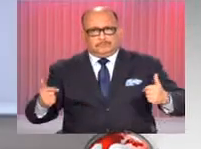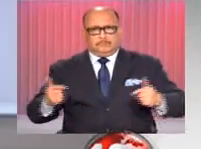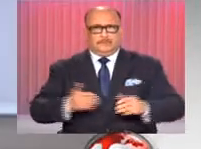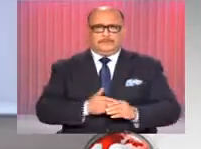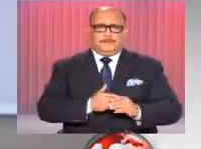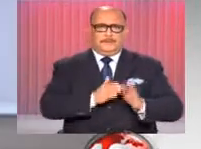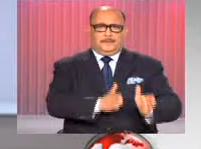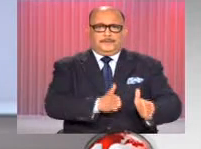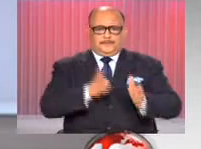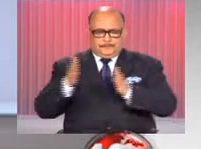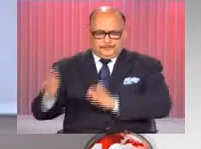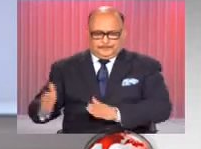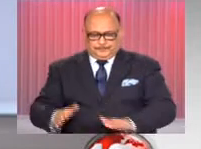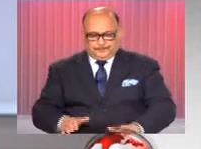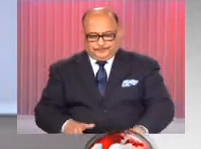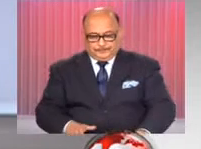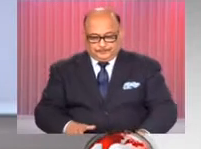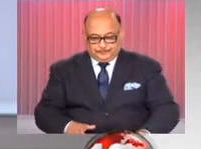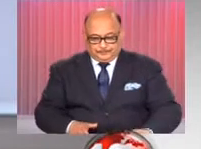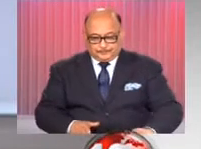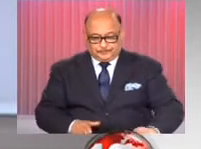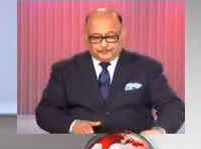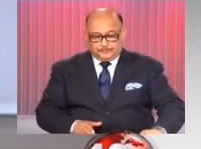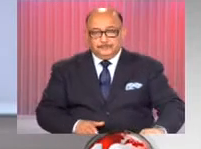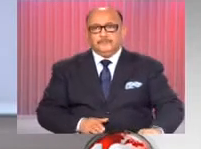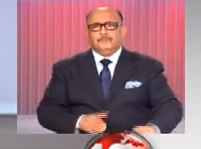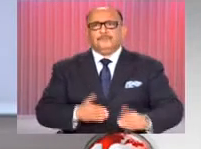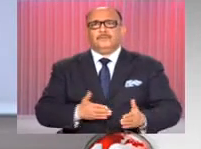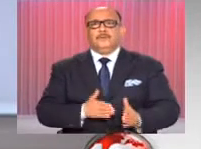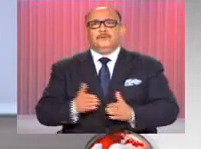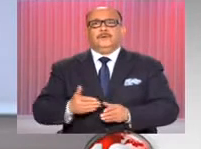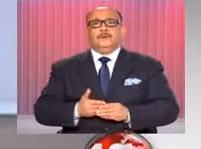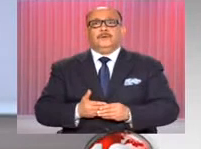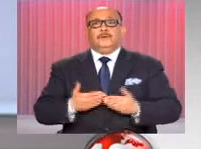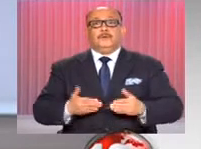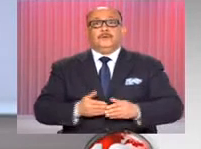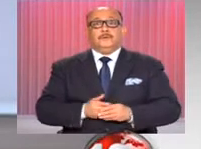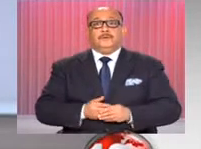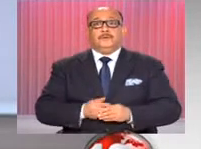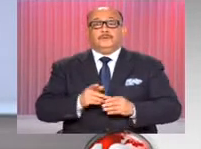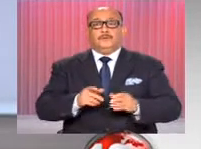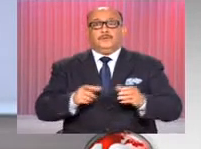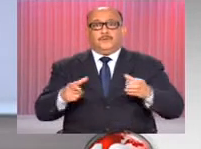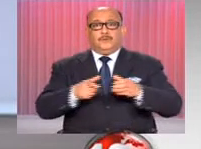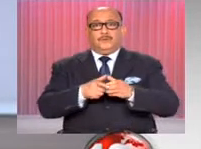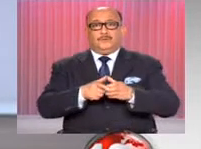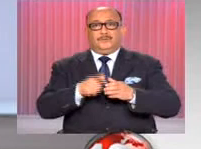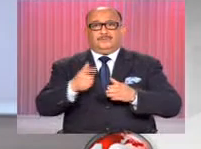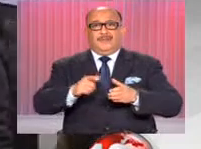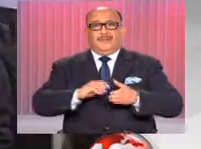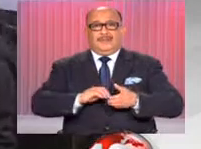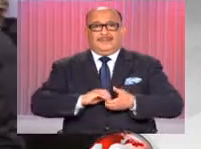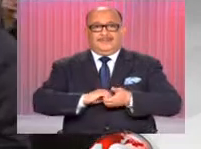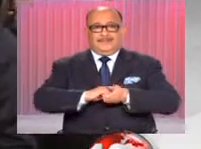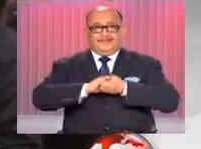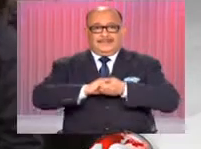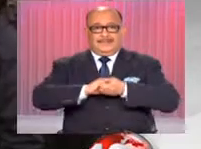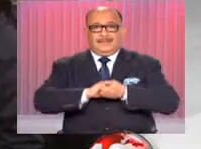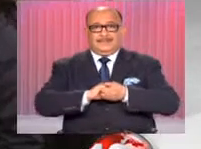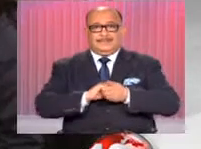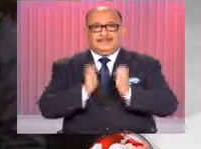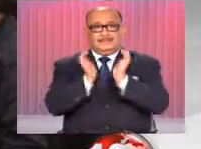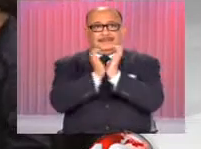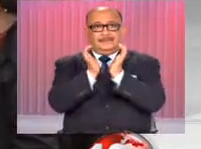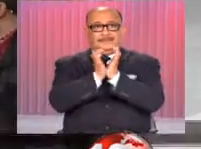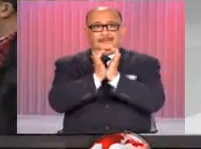نفذت اليوم النقابات الأساسية للاتحاد التونسي للتضامن الاجتماعي وقفة احتجاجية أمام مقر الاتحاد للمطالبة